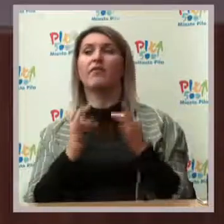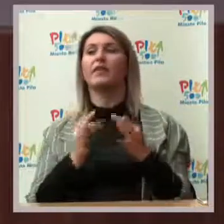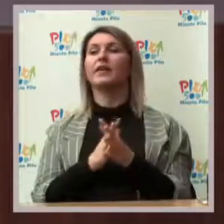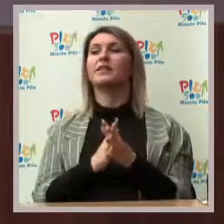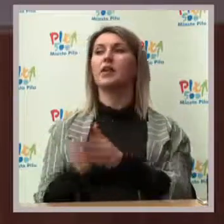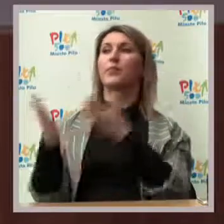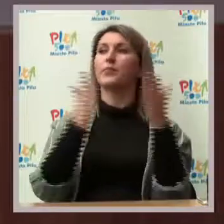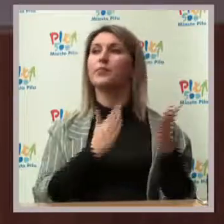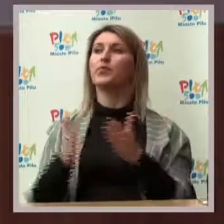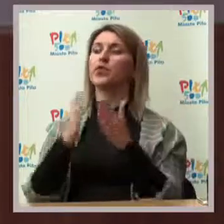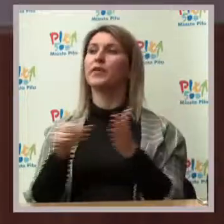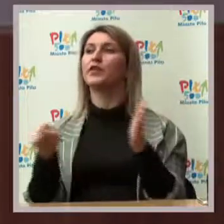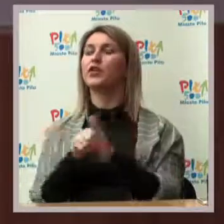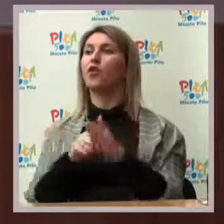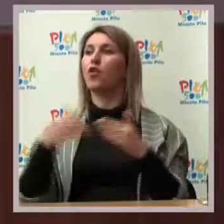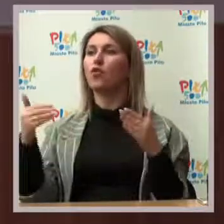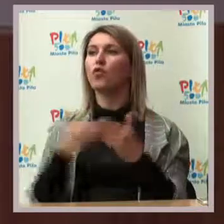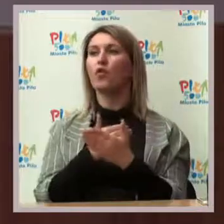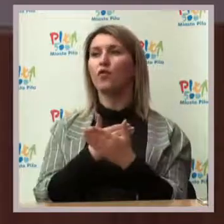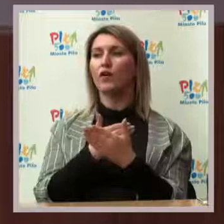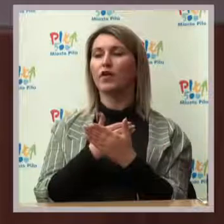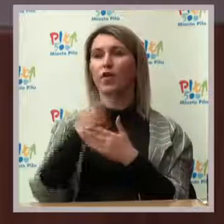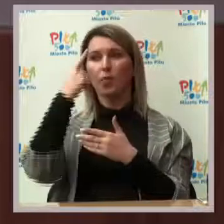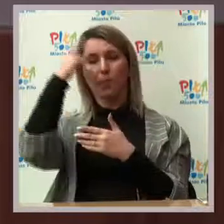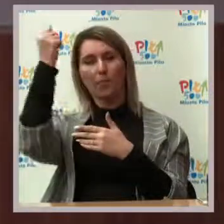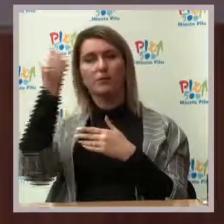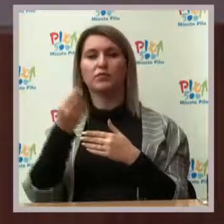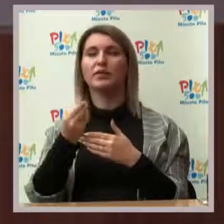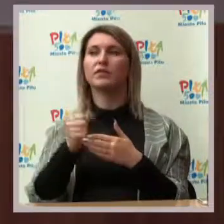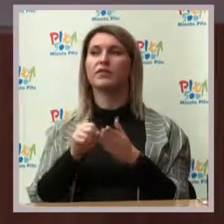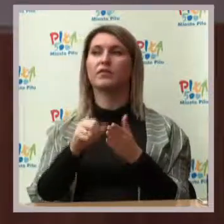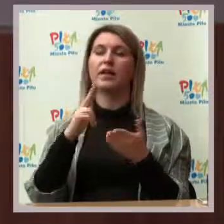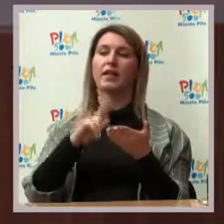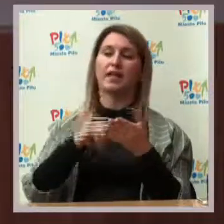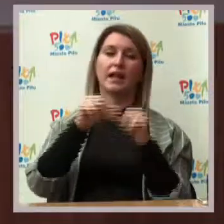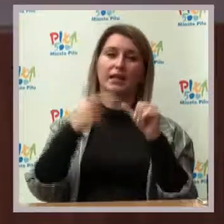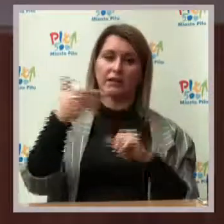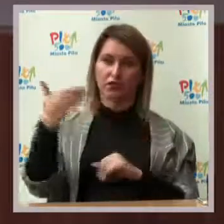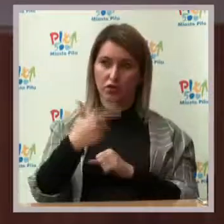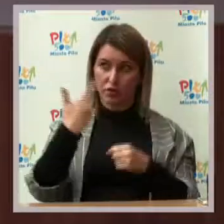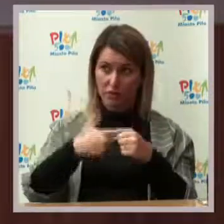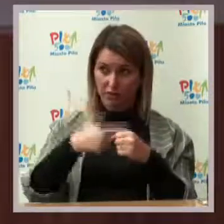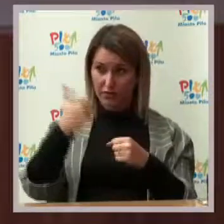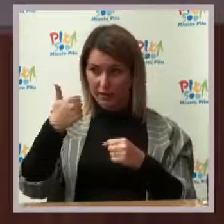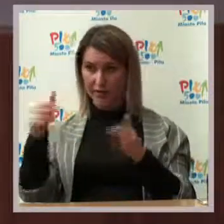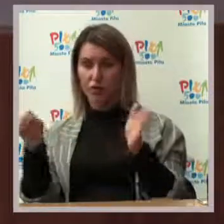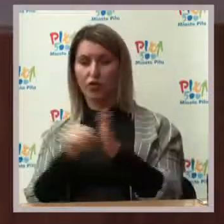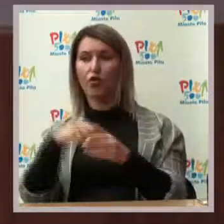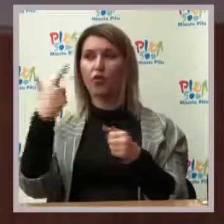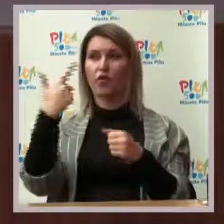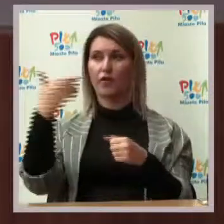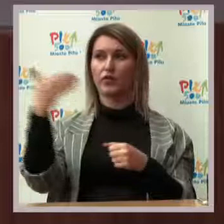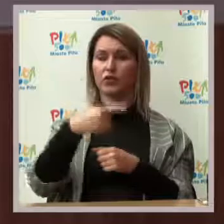to przygotowanie się do nowej unijnej perspektywy, która już niedługo, bo czas szybko biegnie,